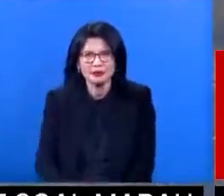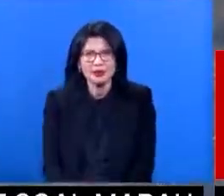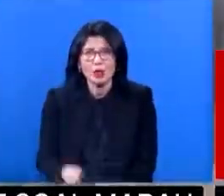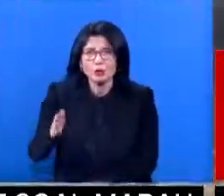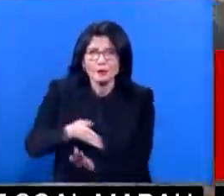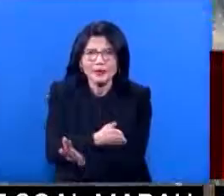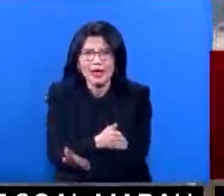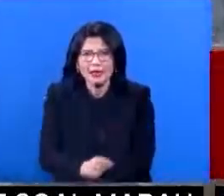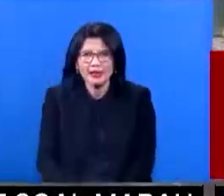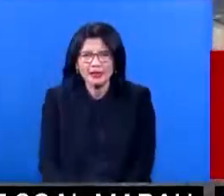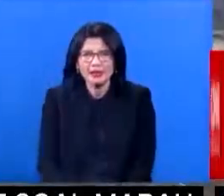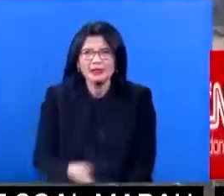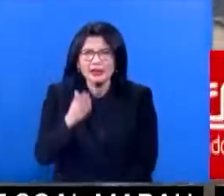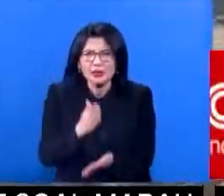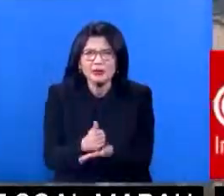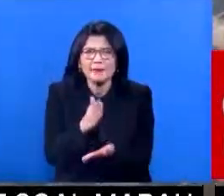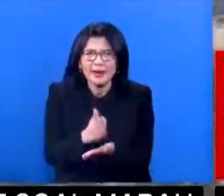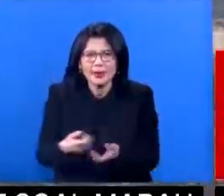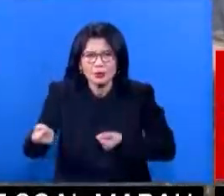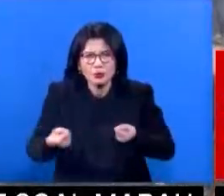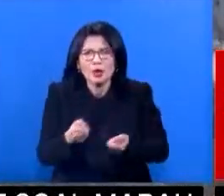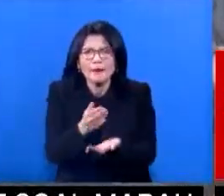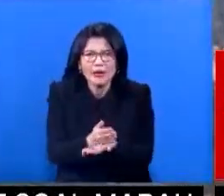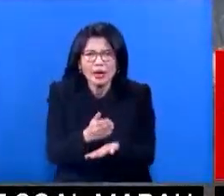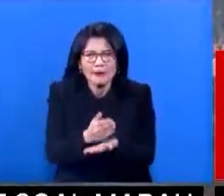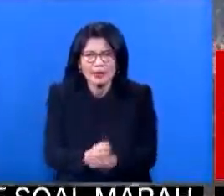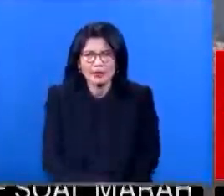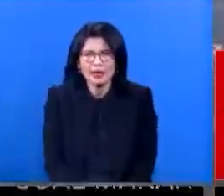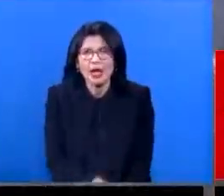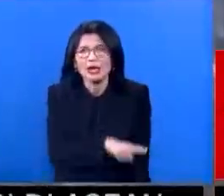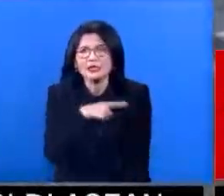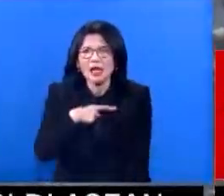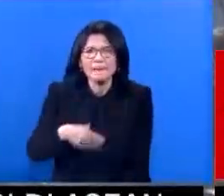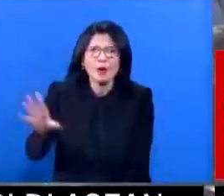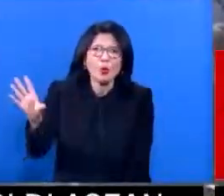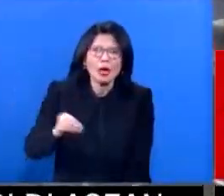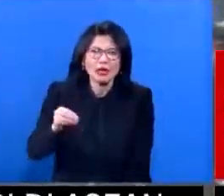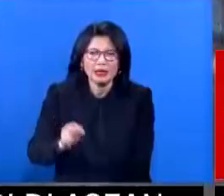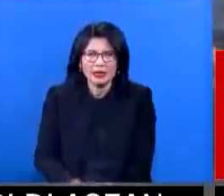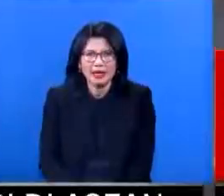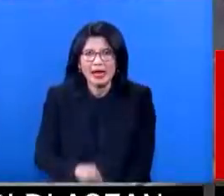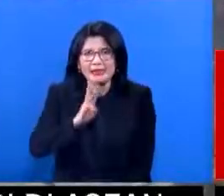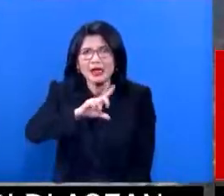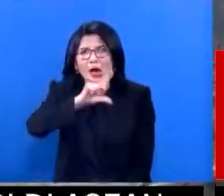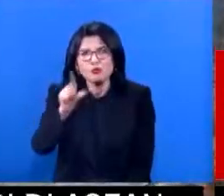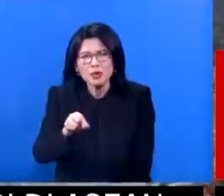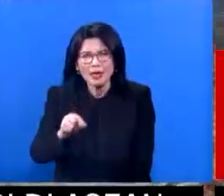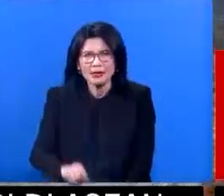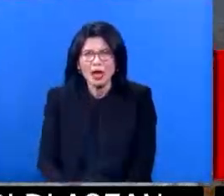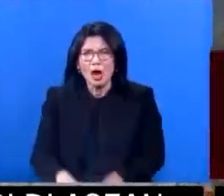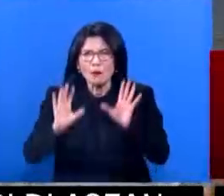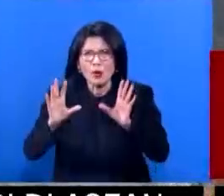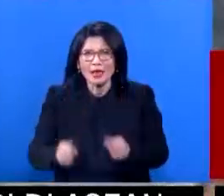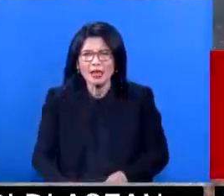mereka melambatkan laju kendaraannya. Selama kemarau panjang yang melanda wilayah Situbondo, 3 bulan terakhir, puluhan